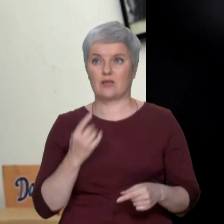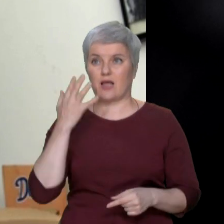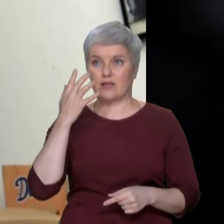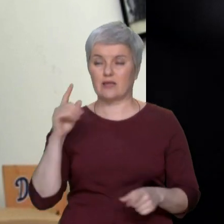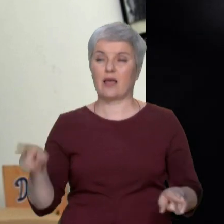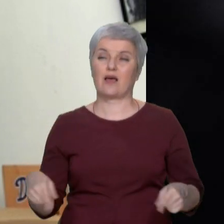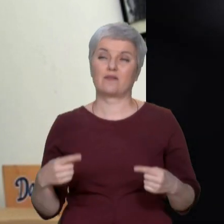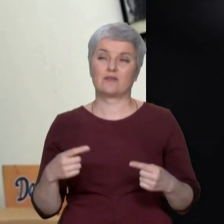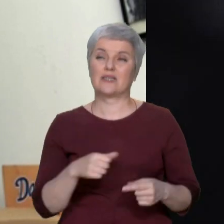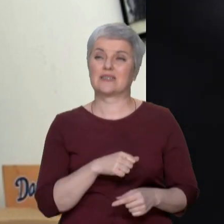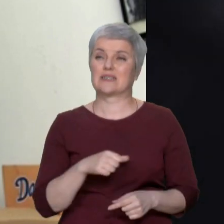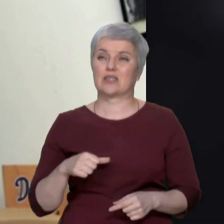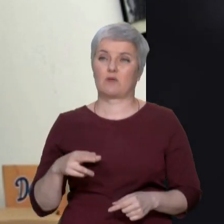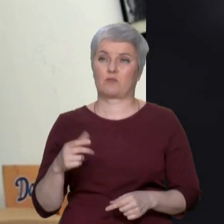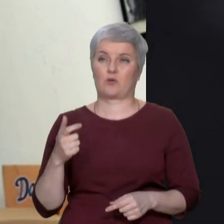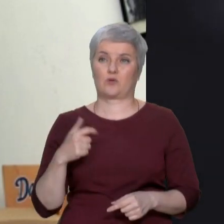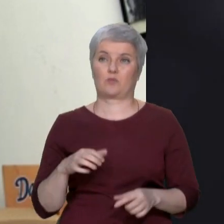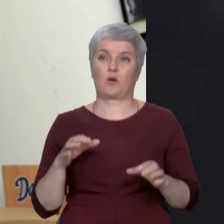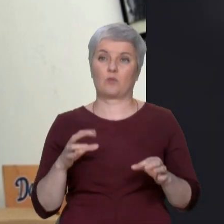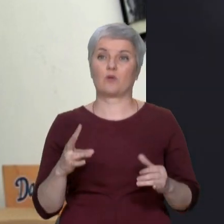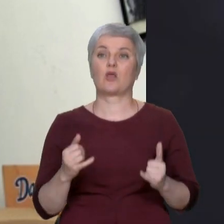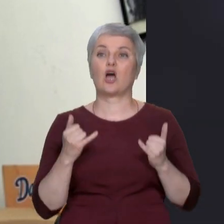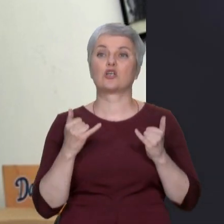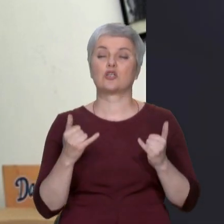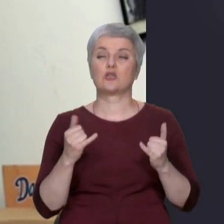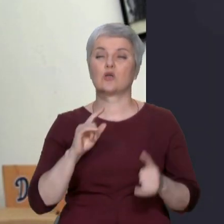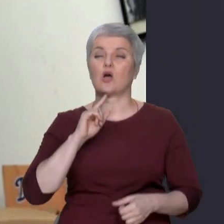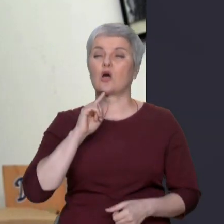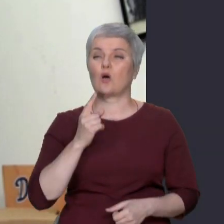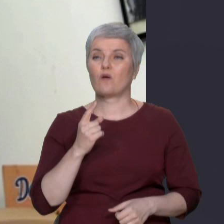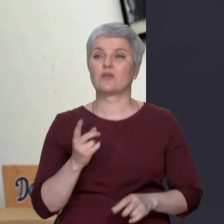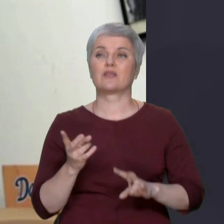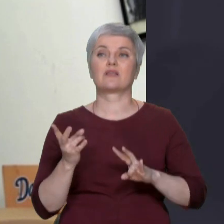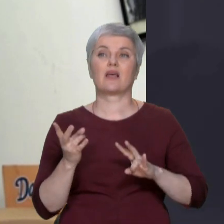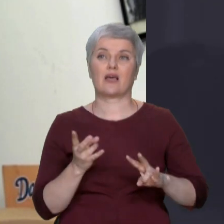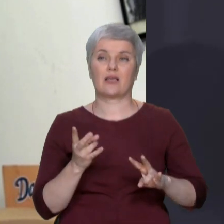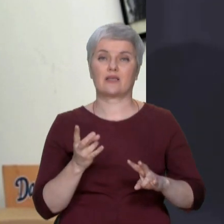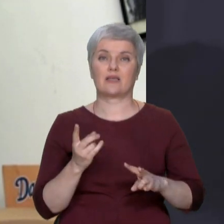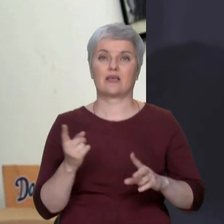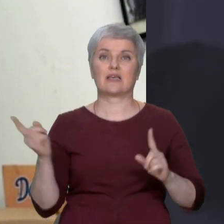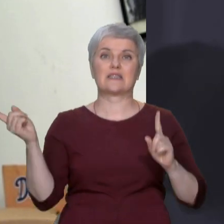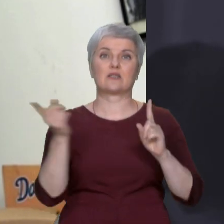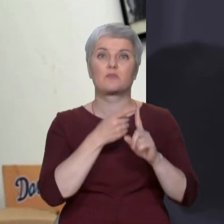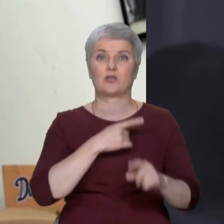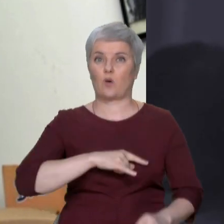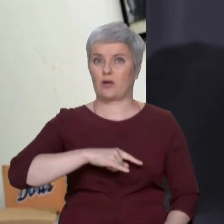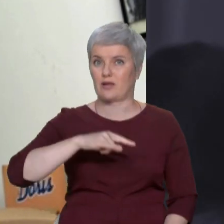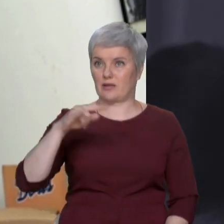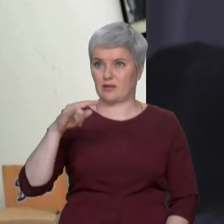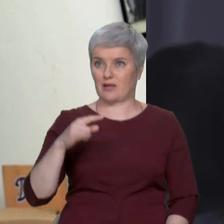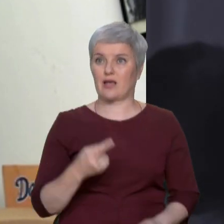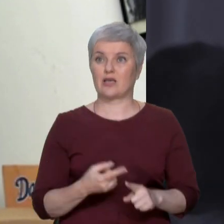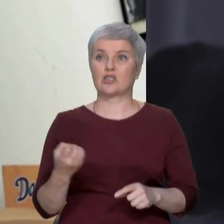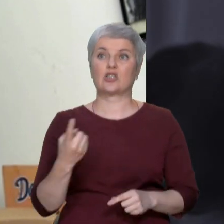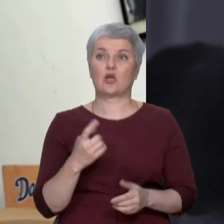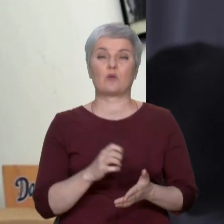собі, логічно, на честь роковин з трагедії збитого літака. І це ще раз привід